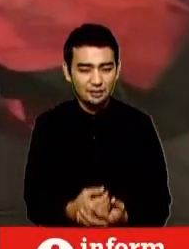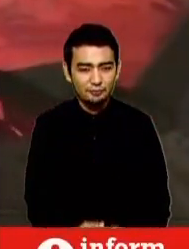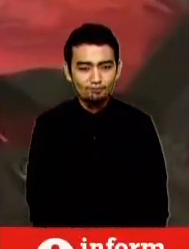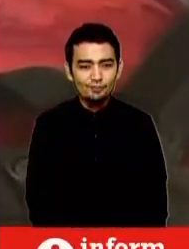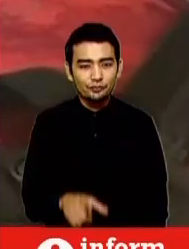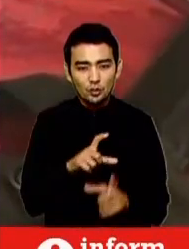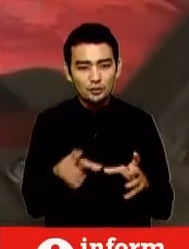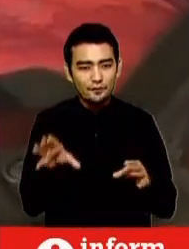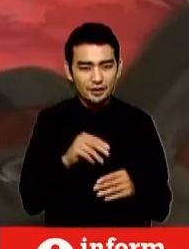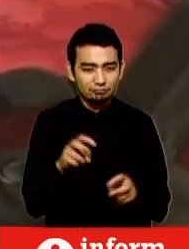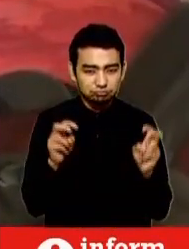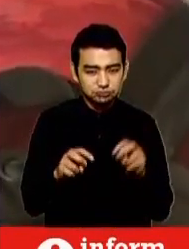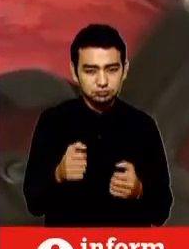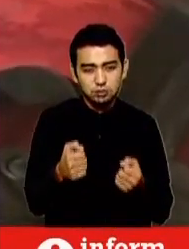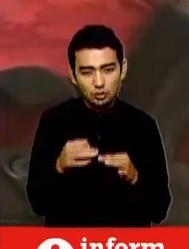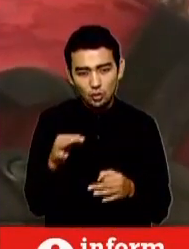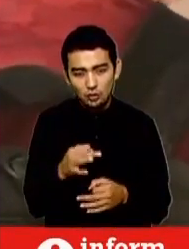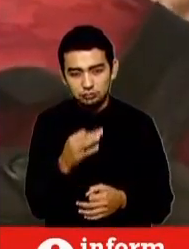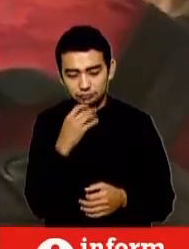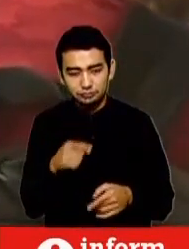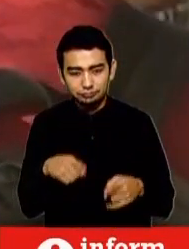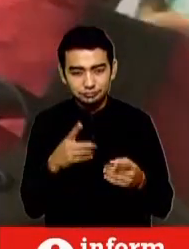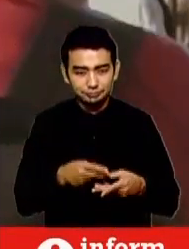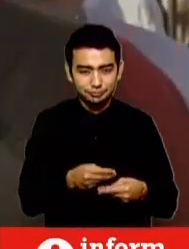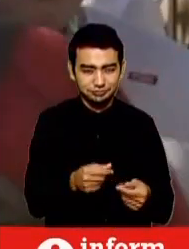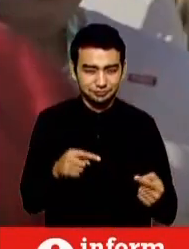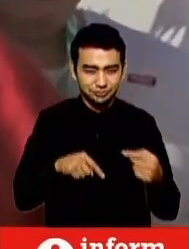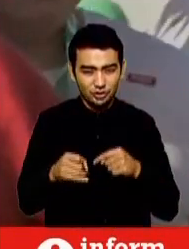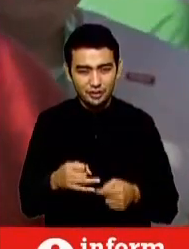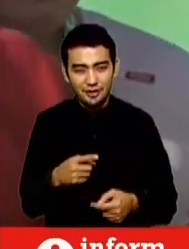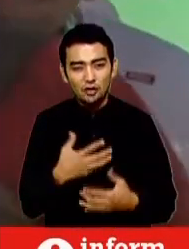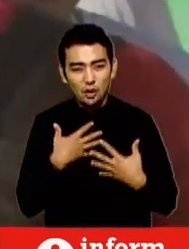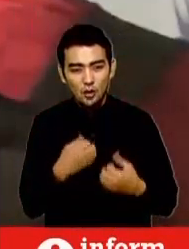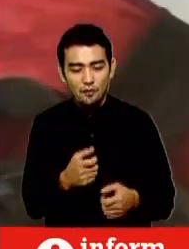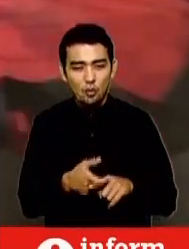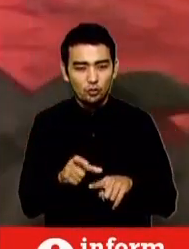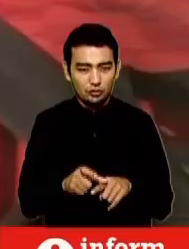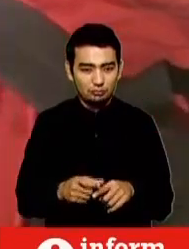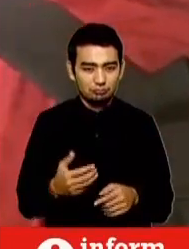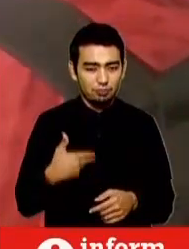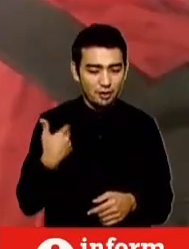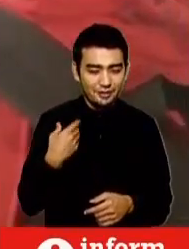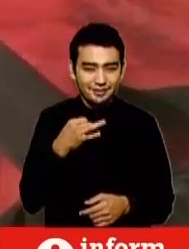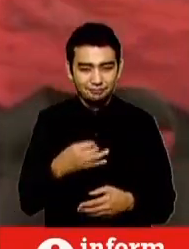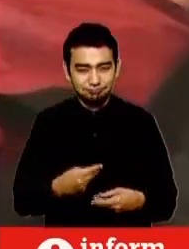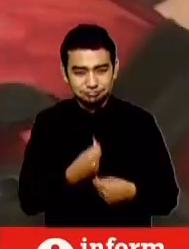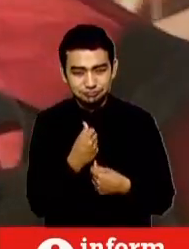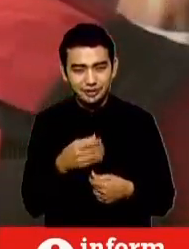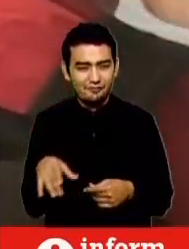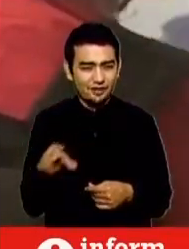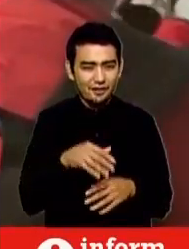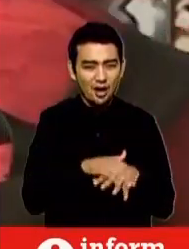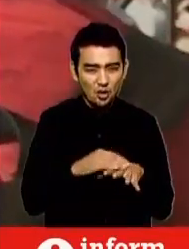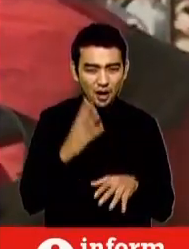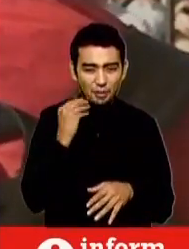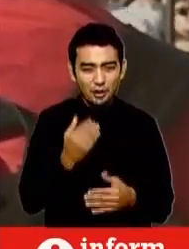жинау өте бір жақсы, бауырмашылықты арттырады деген ойдамын. Және де бұл денсаулыққа өте пайдалы, өте зор болғандықтан бұл барша халыққа,